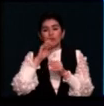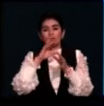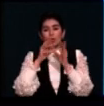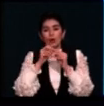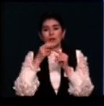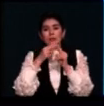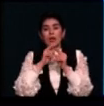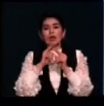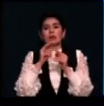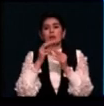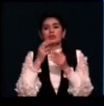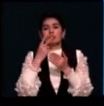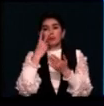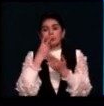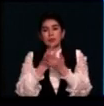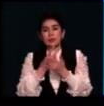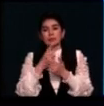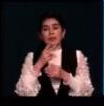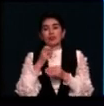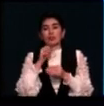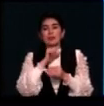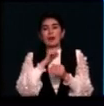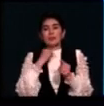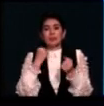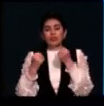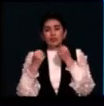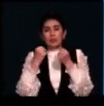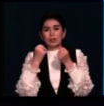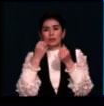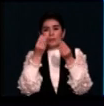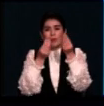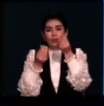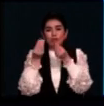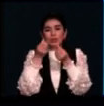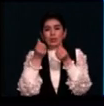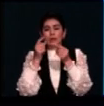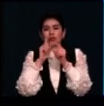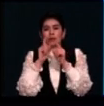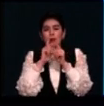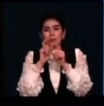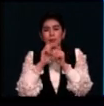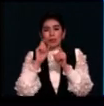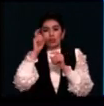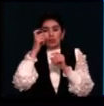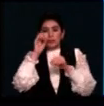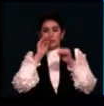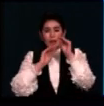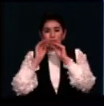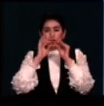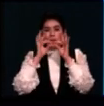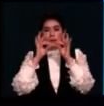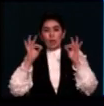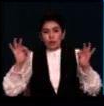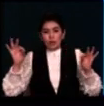хосалары жихатыдан ең пішық табиэй талалар қошылмастан кимиови тала ішлап